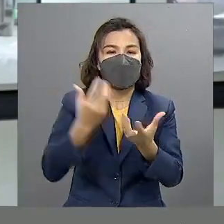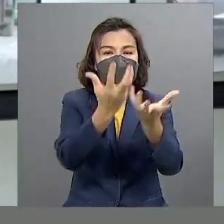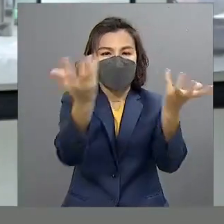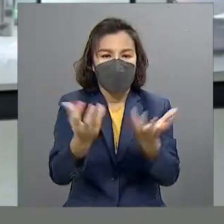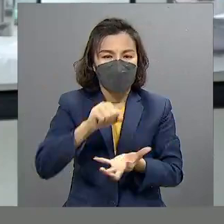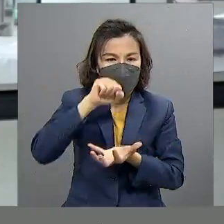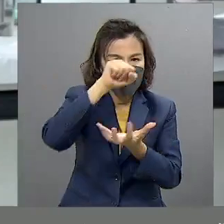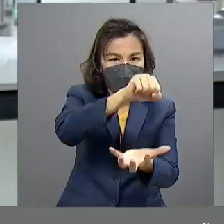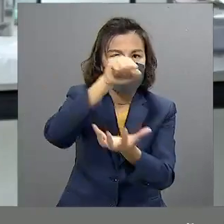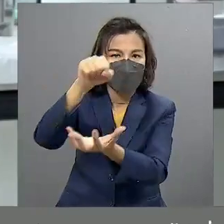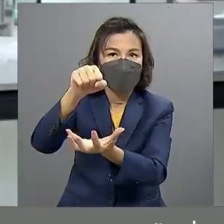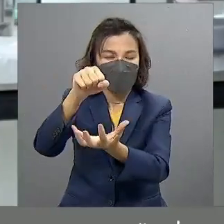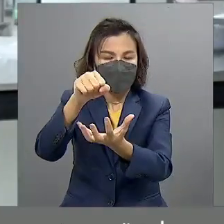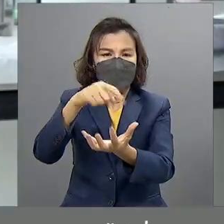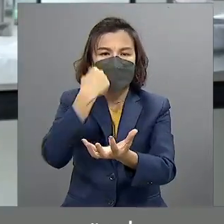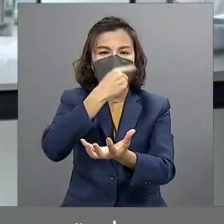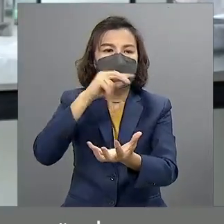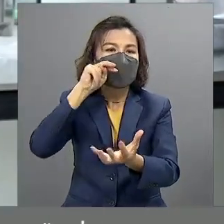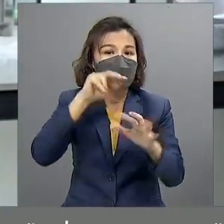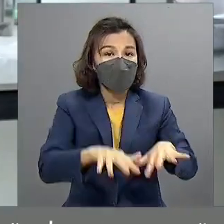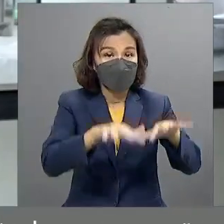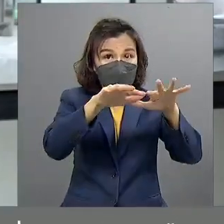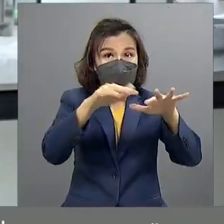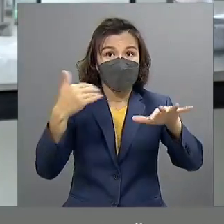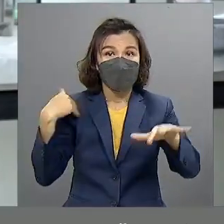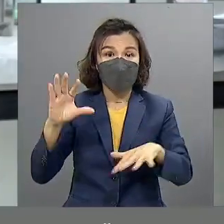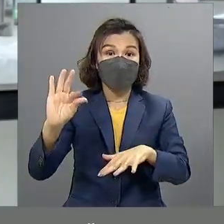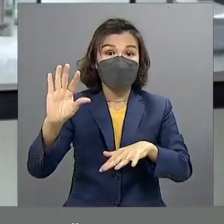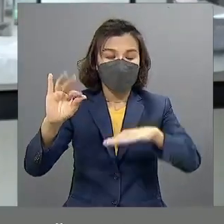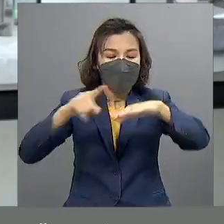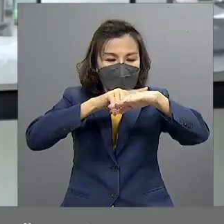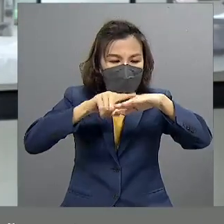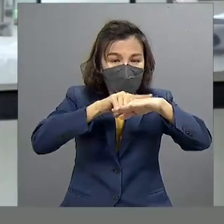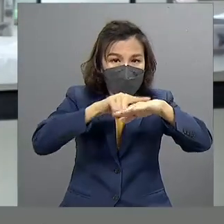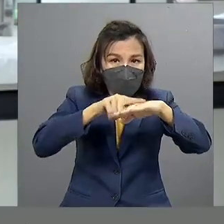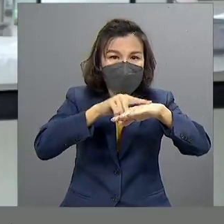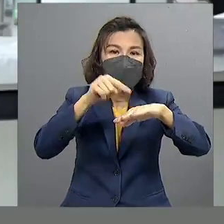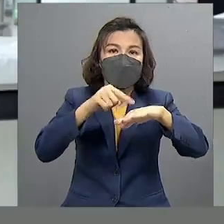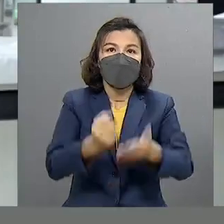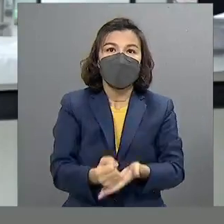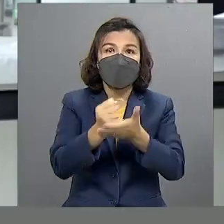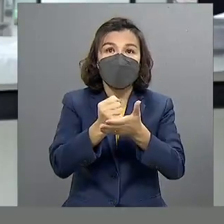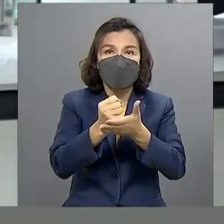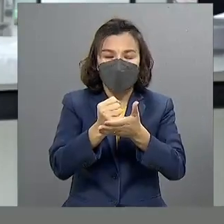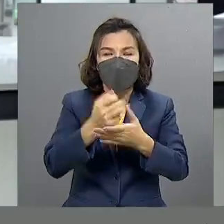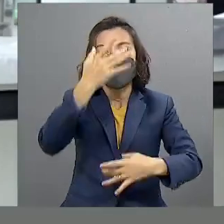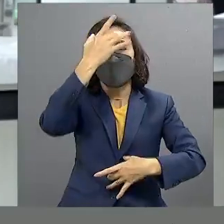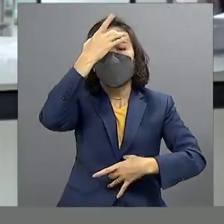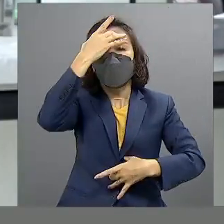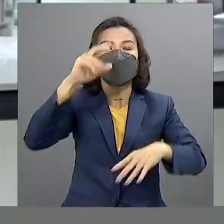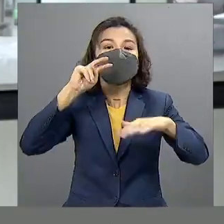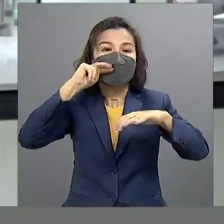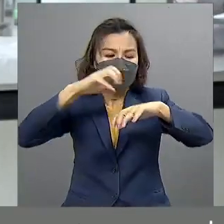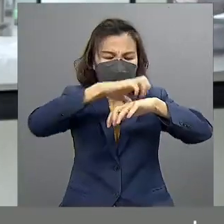ภัยรวมถึงจะนำครีมนะครับขี้ผึ้งในการรักษาน้ำกัดเท้าไปแจกยังพี่น้องประชาช